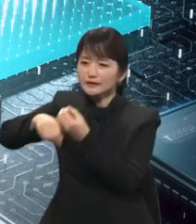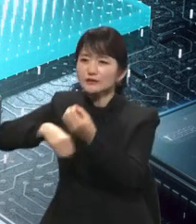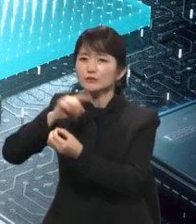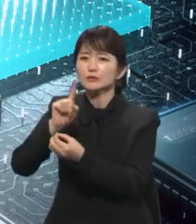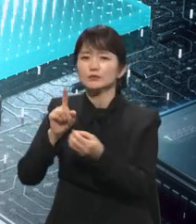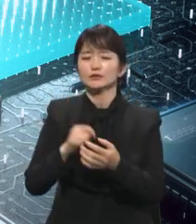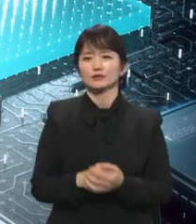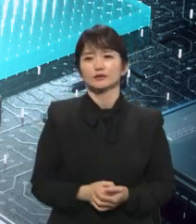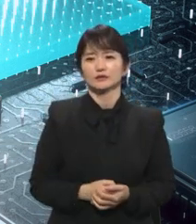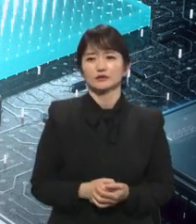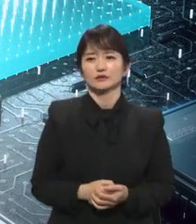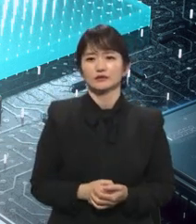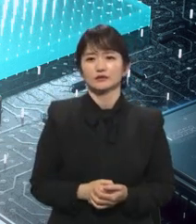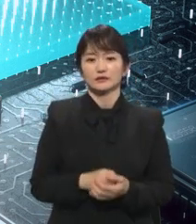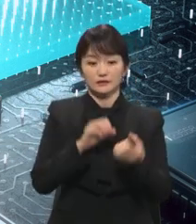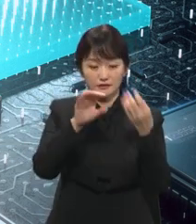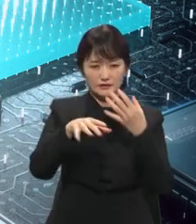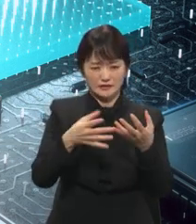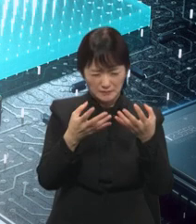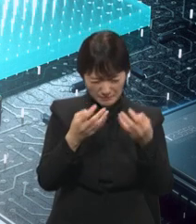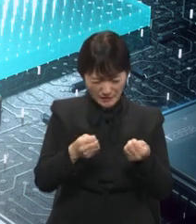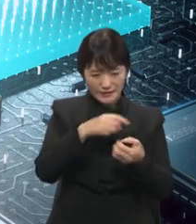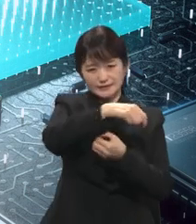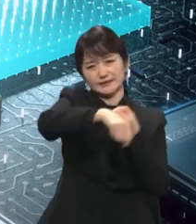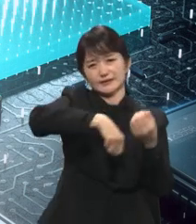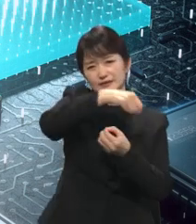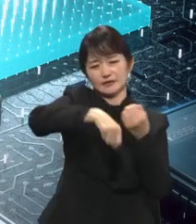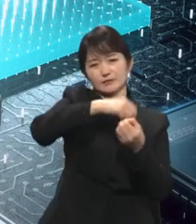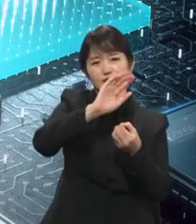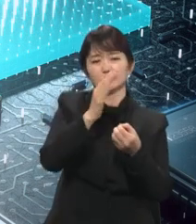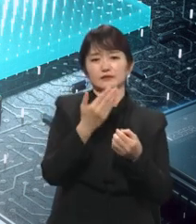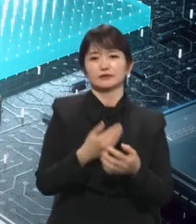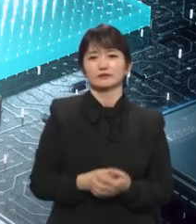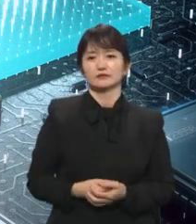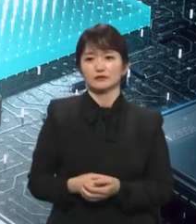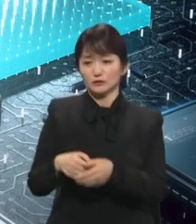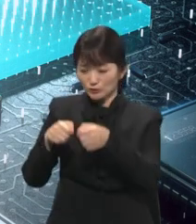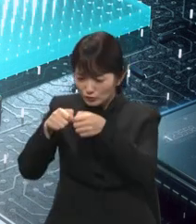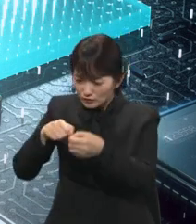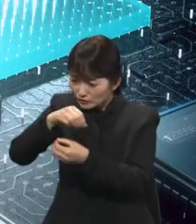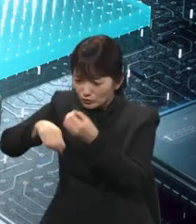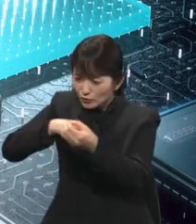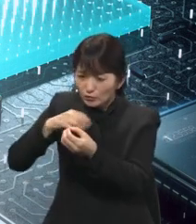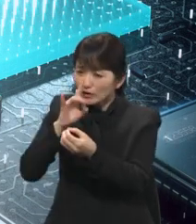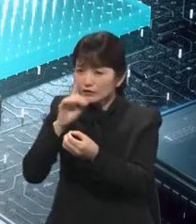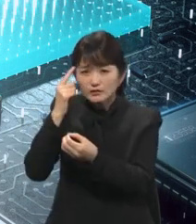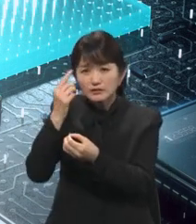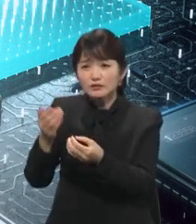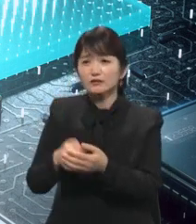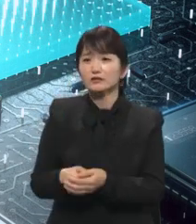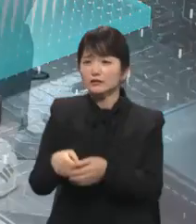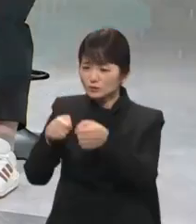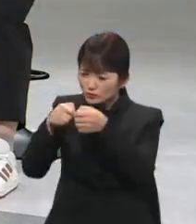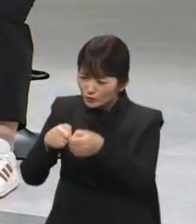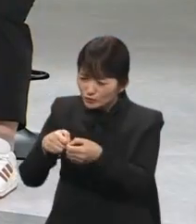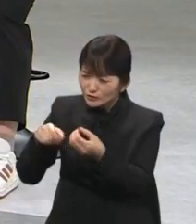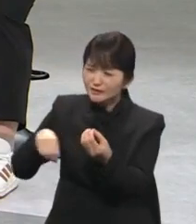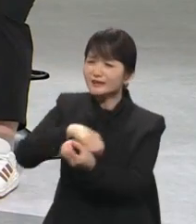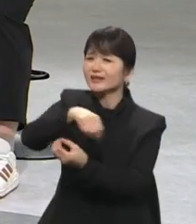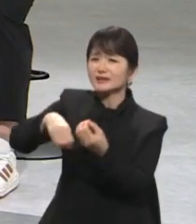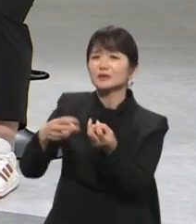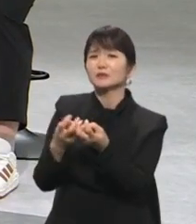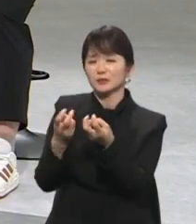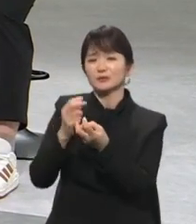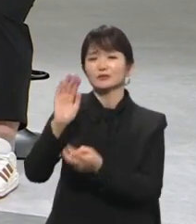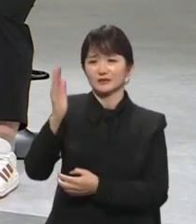AI 많이 감아야 합니다라고 얘기 했습니다 그래 촘촘히으면요 이랬니 촘촘히는 것 방이